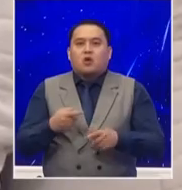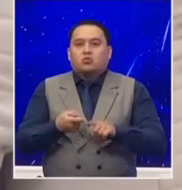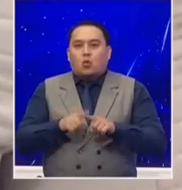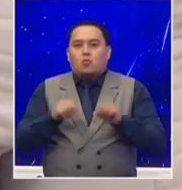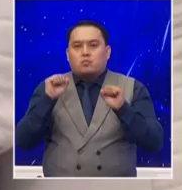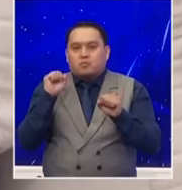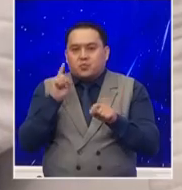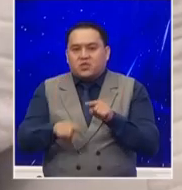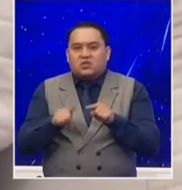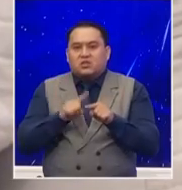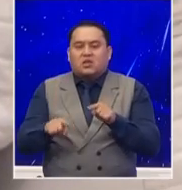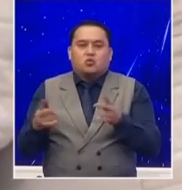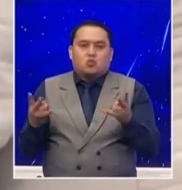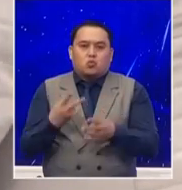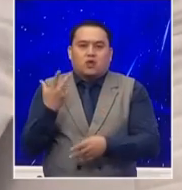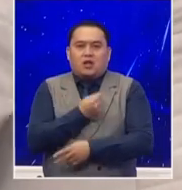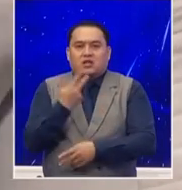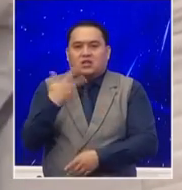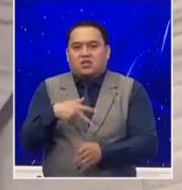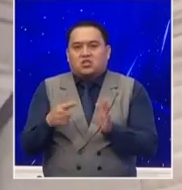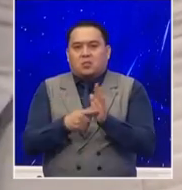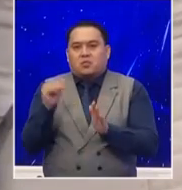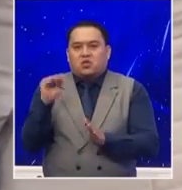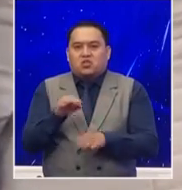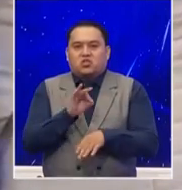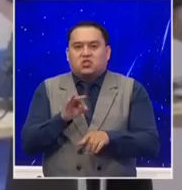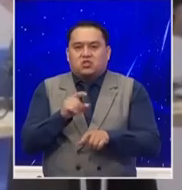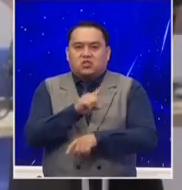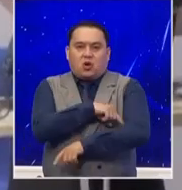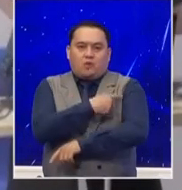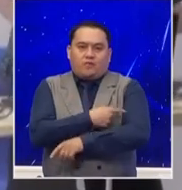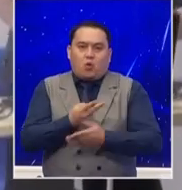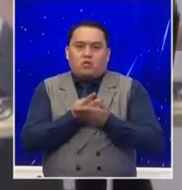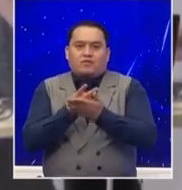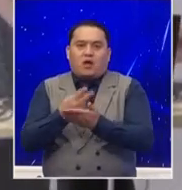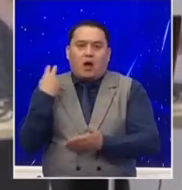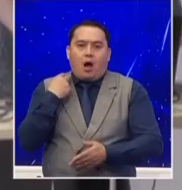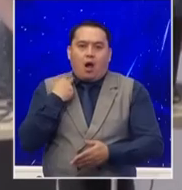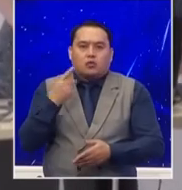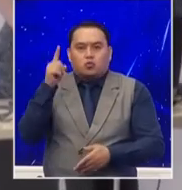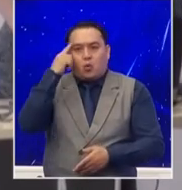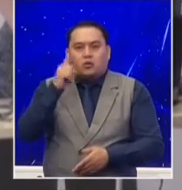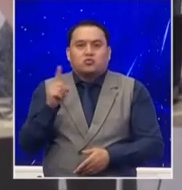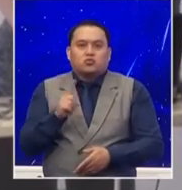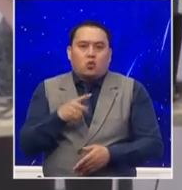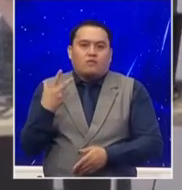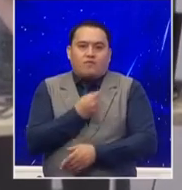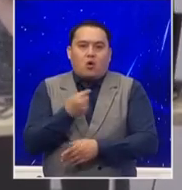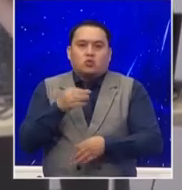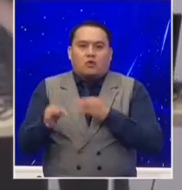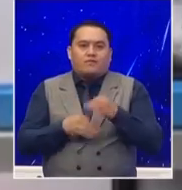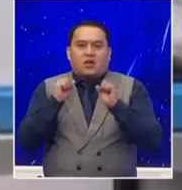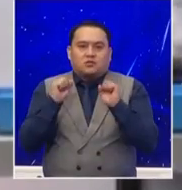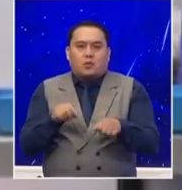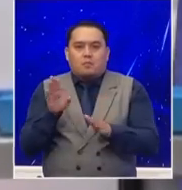Уже сейчас в стационарах находится свыше 37 тысяч пациентов с COVID-19. В Лондоне полагают, что вакцинация может вестись